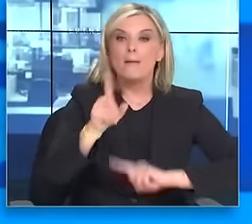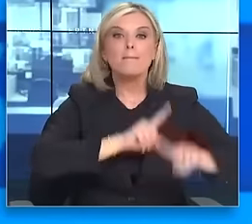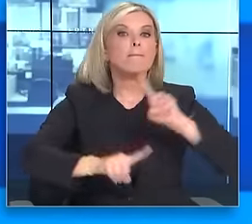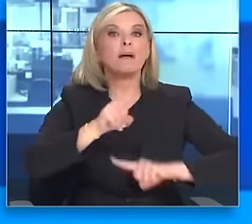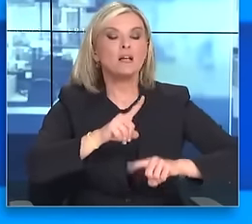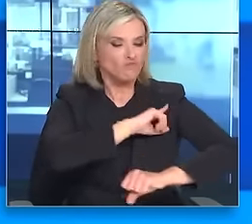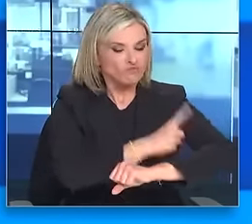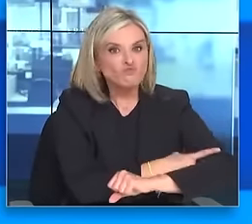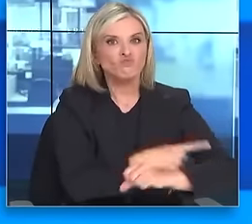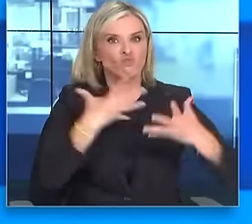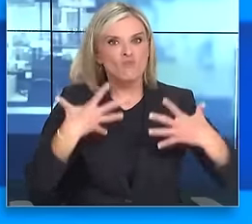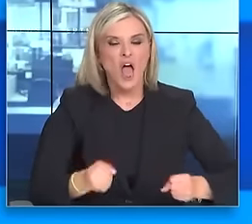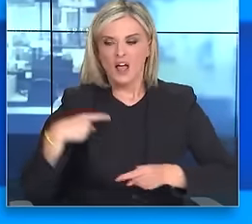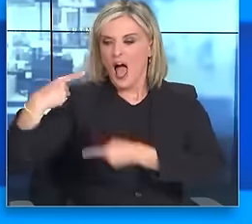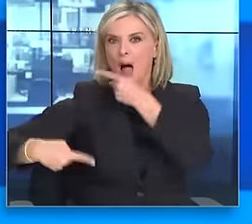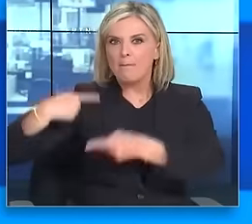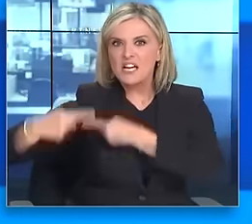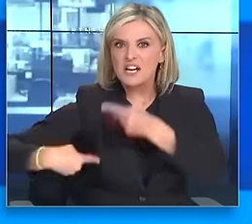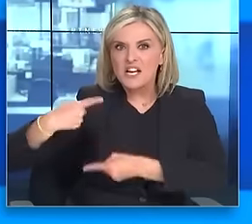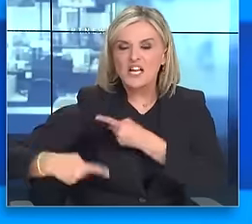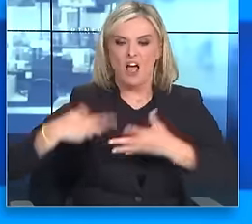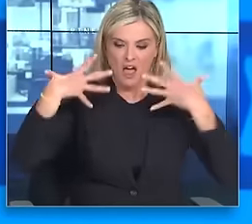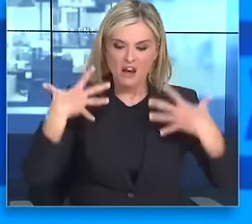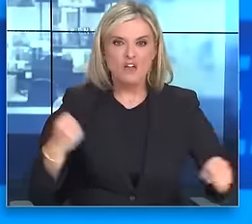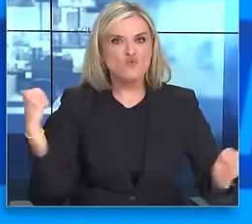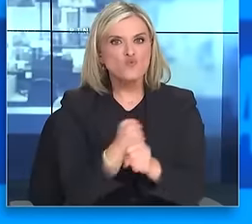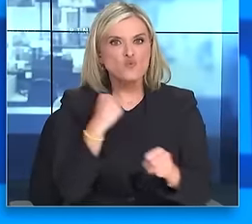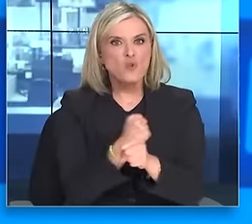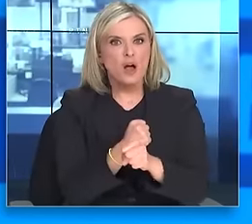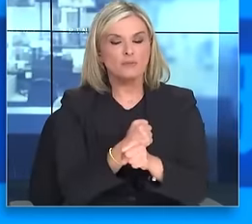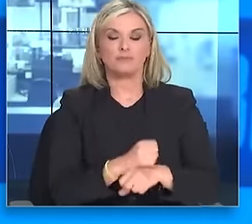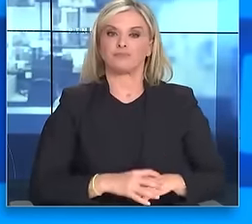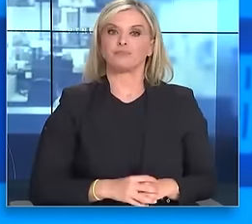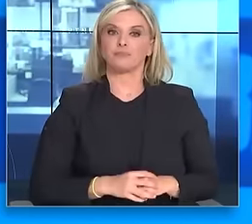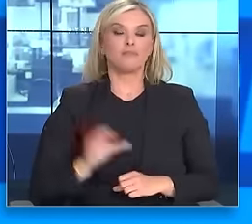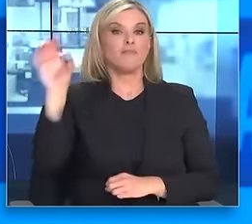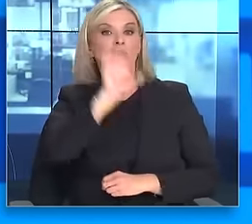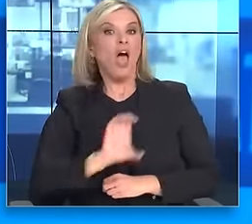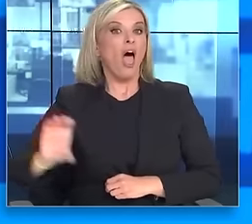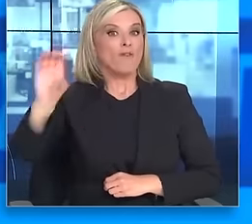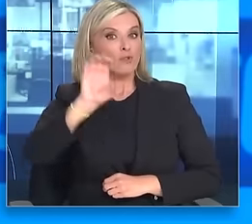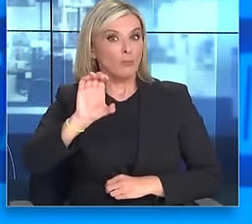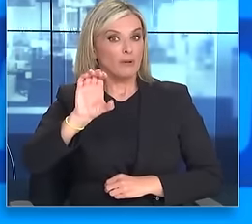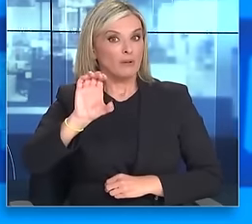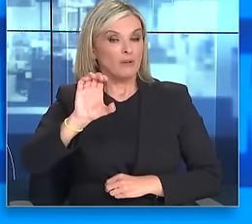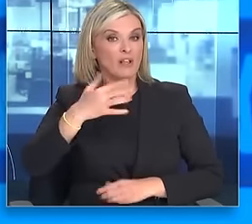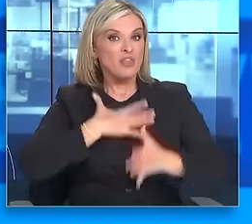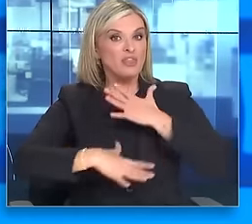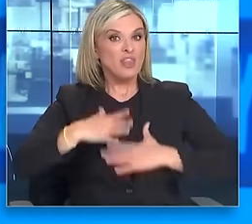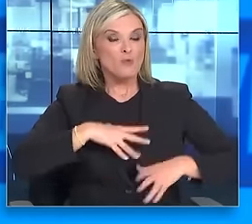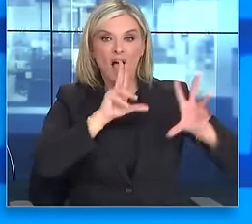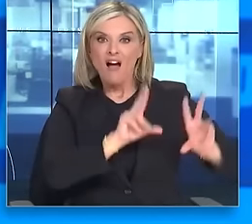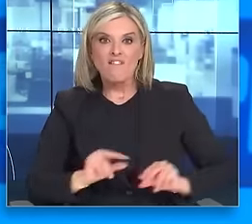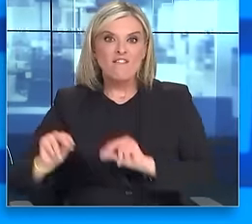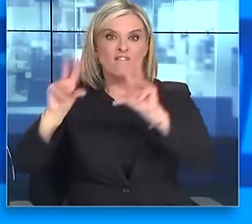και ποια ισχυρή κυβέρνηση με ισχυρή νομιμοποίηση? Θα έχουμε ένα κοινό αμυντικό ταμείο όταν έχουμε μεγάλες προκλήσεις για να μπορέσουμε